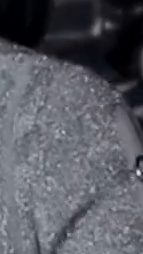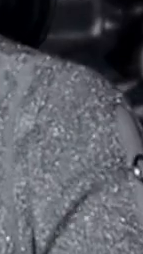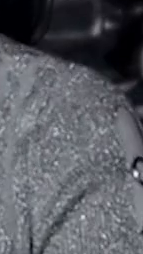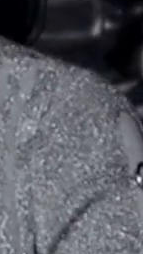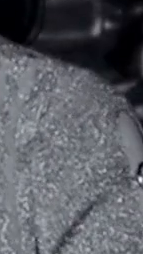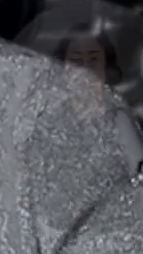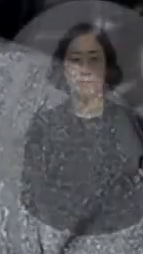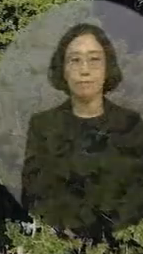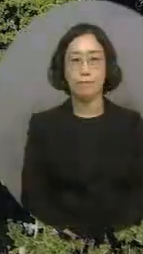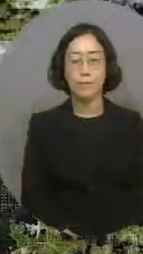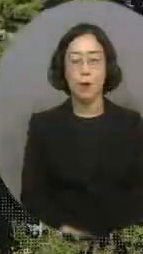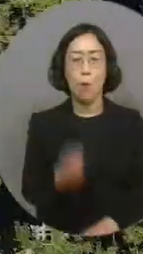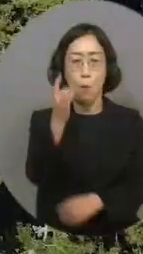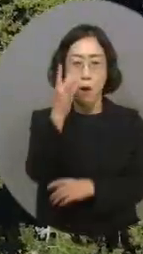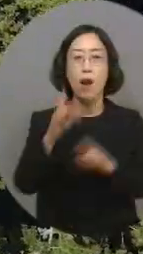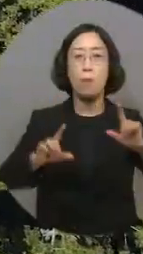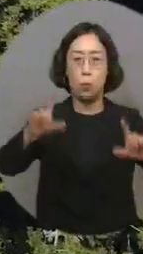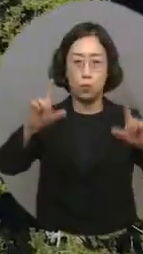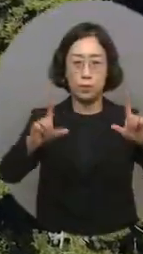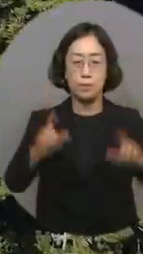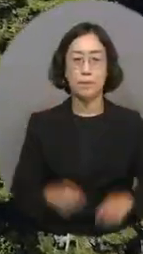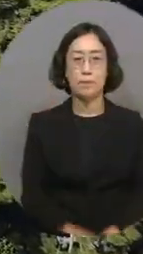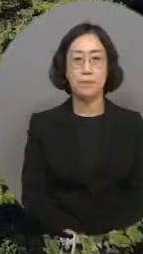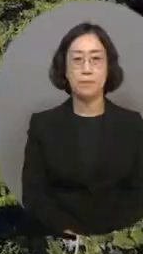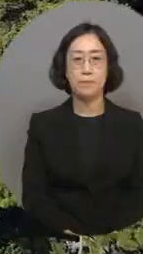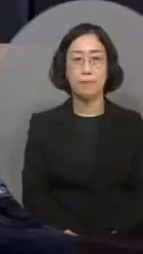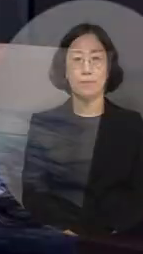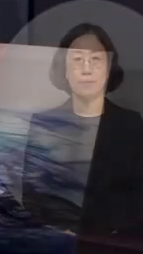그 대상의 원형